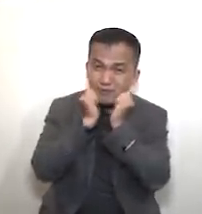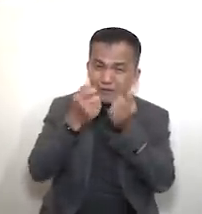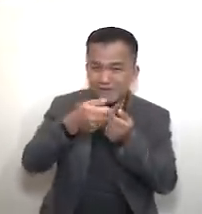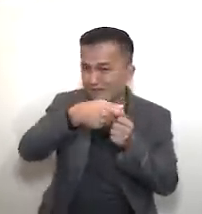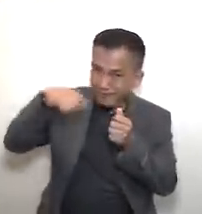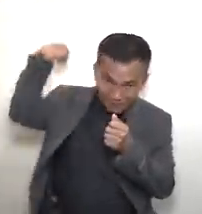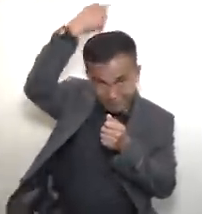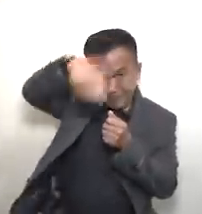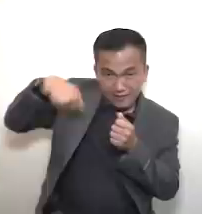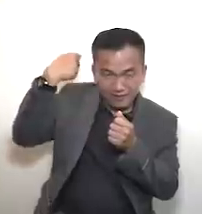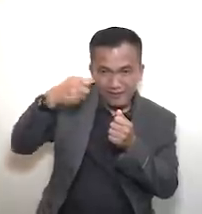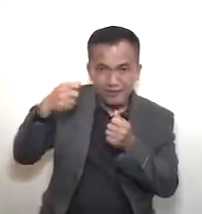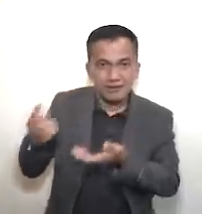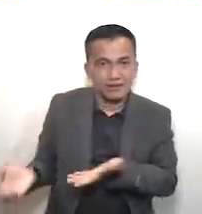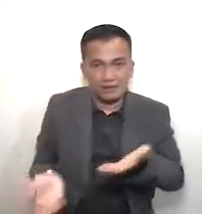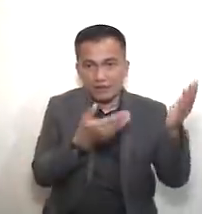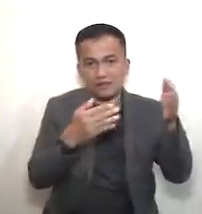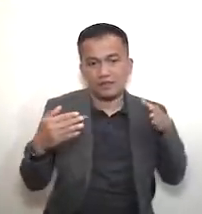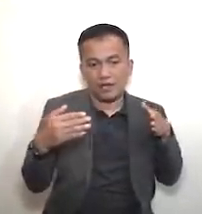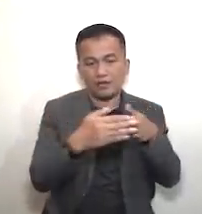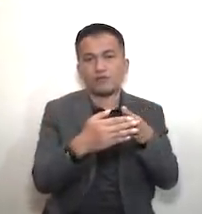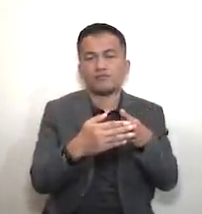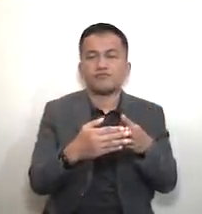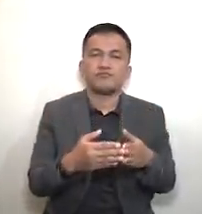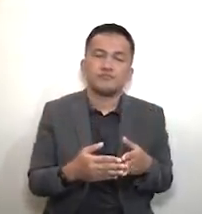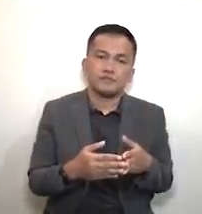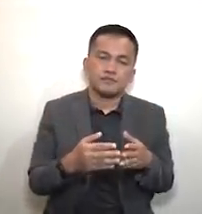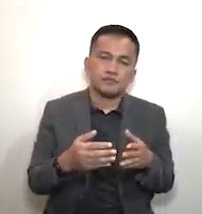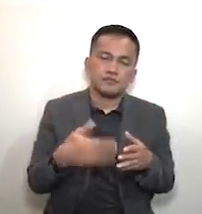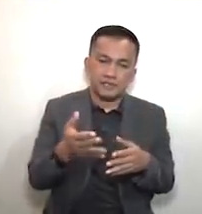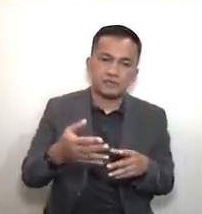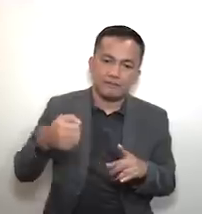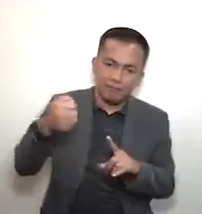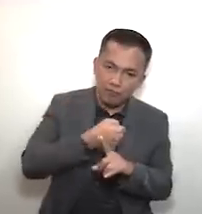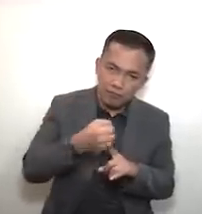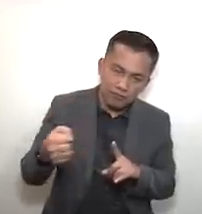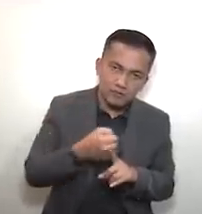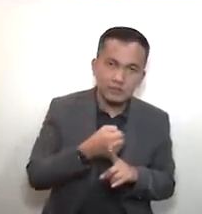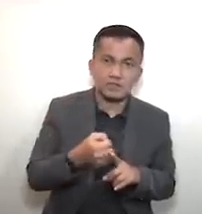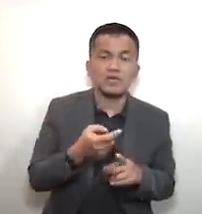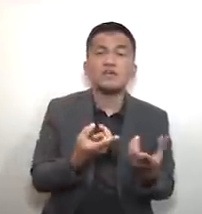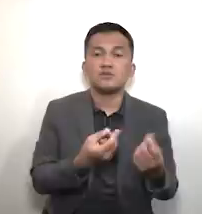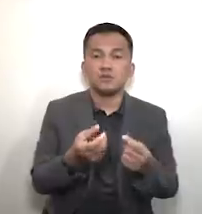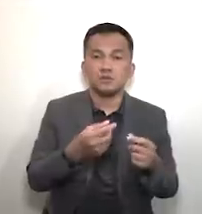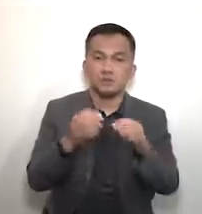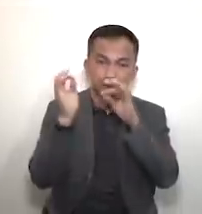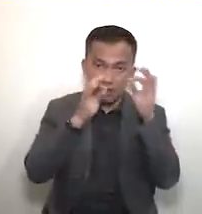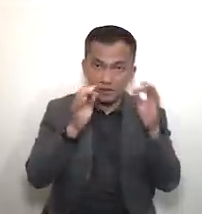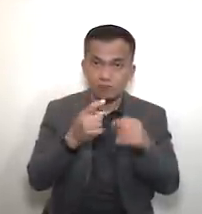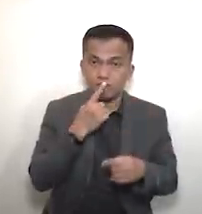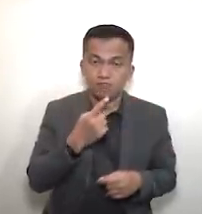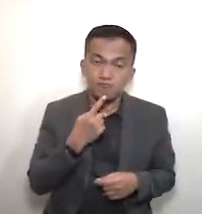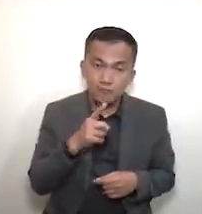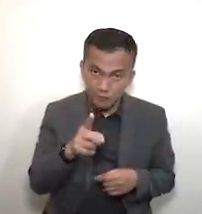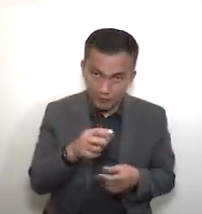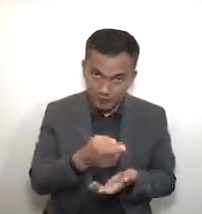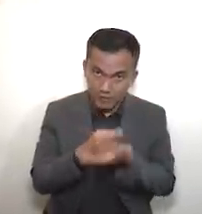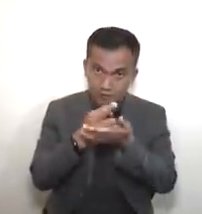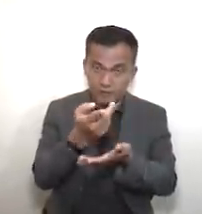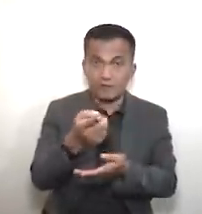tape. Dalhin sa isang kanto. Tapos torturein. Yun yung ginagawa sa mga addict. Ano sir? Paparehab